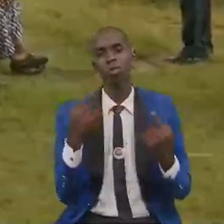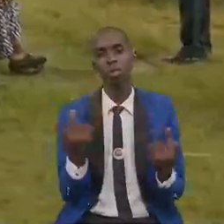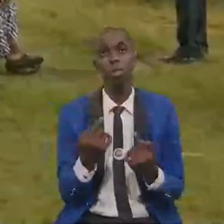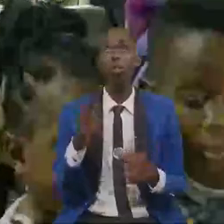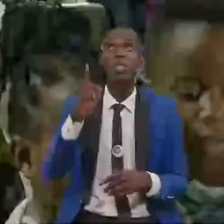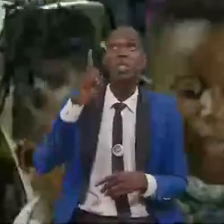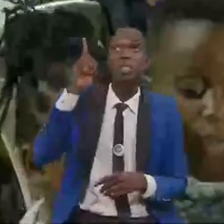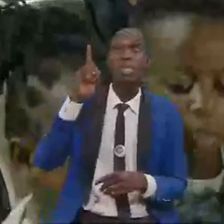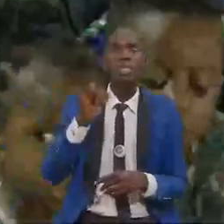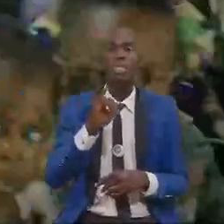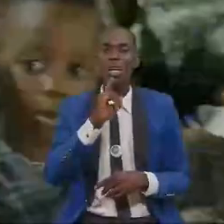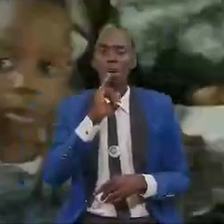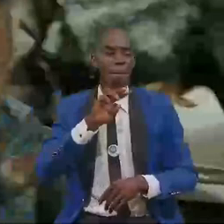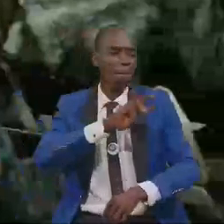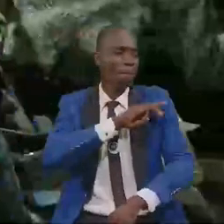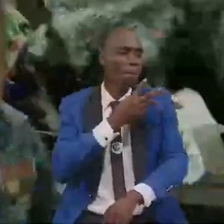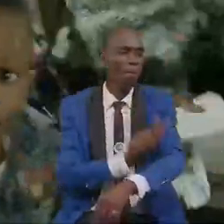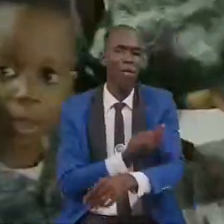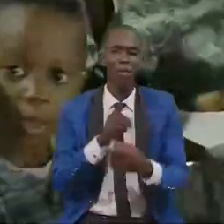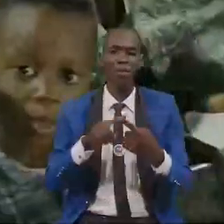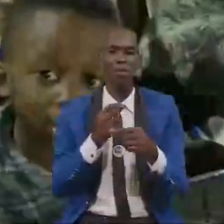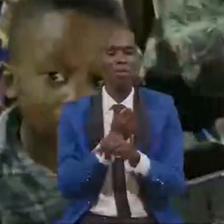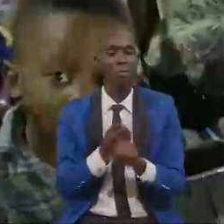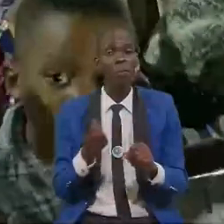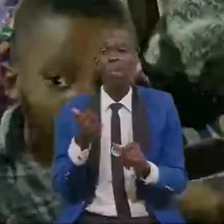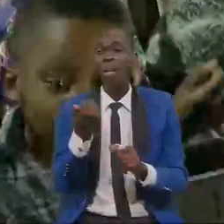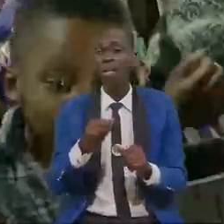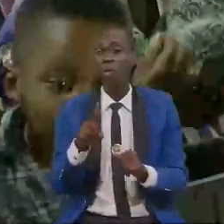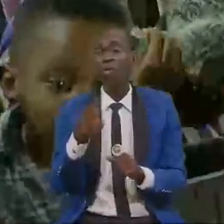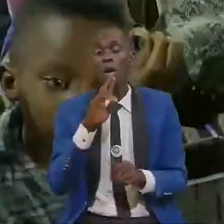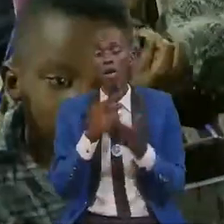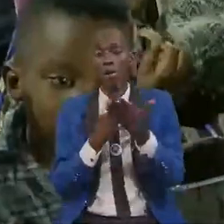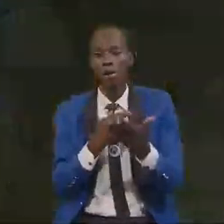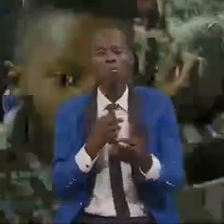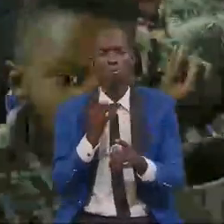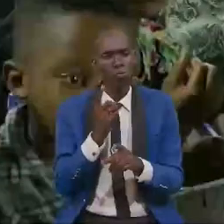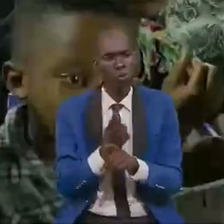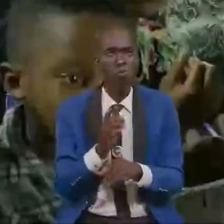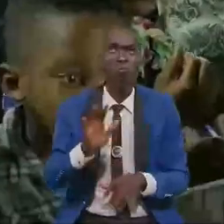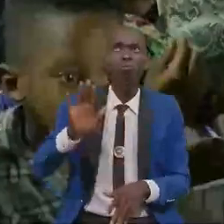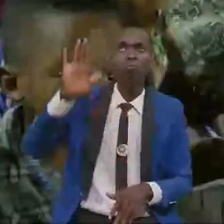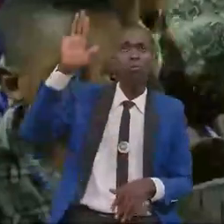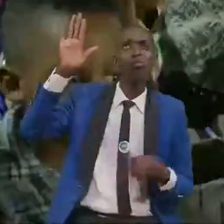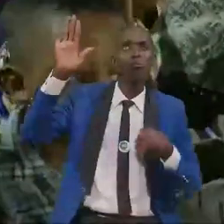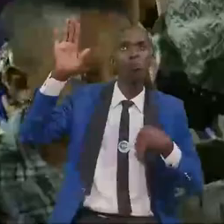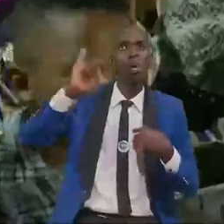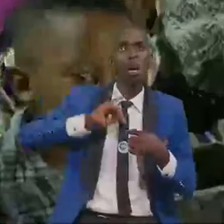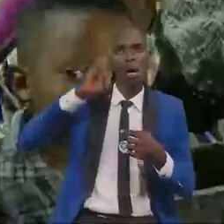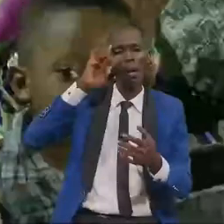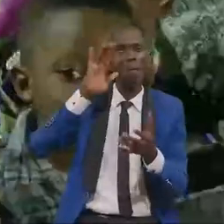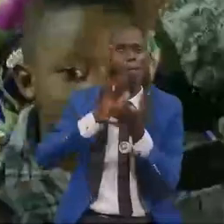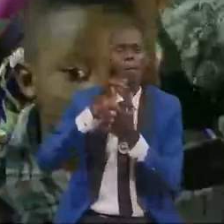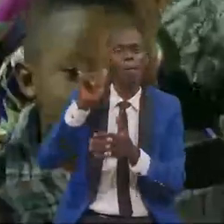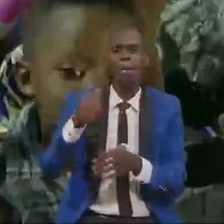et la puissant pour sauver n'importe où tu lèves ta main je crois n'importe